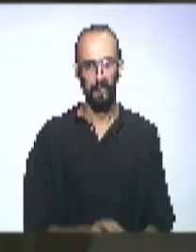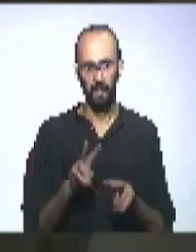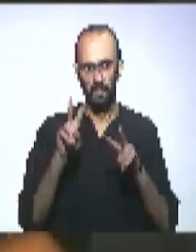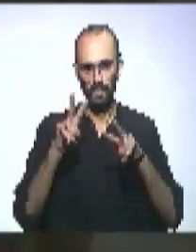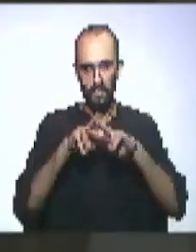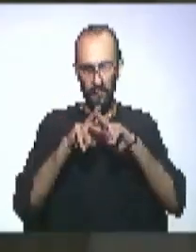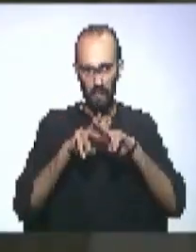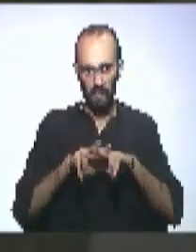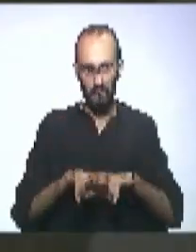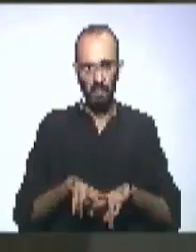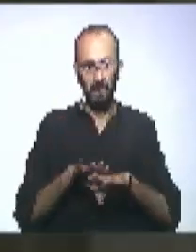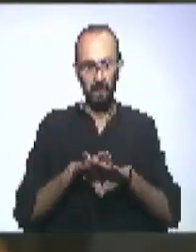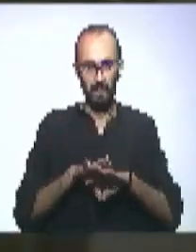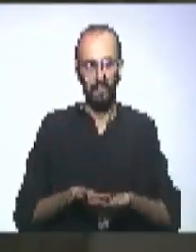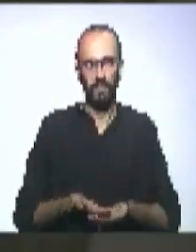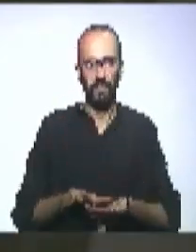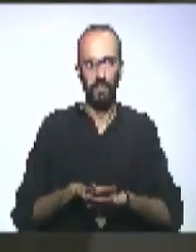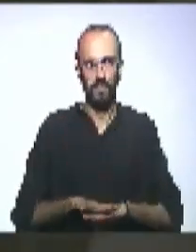عكس بعض، ونبتدي نفرد.